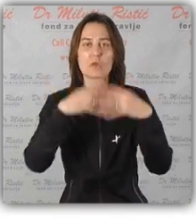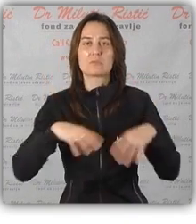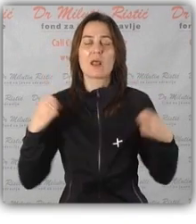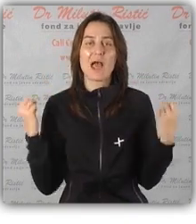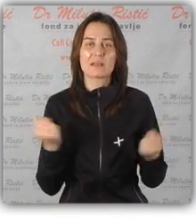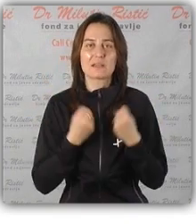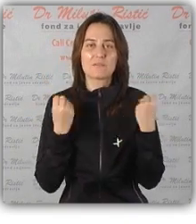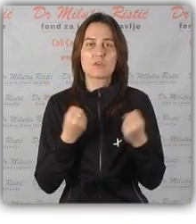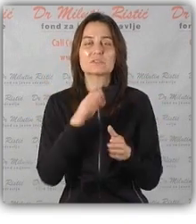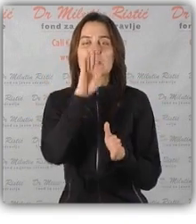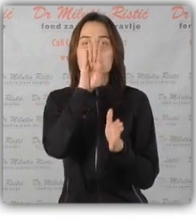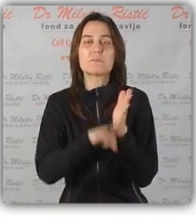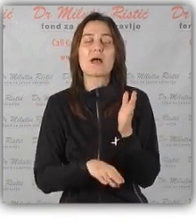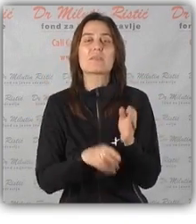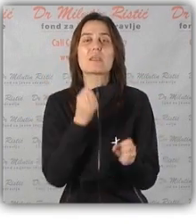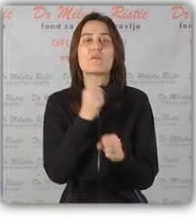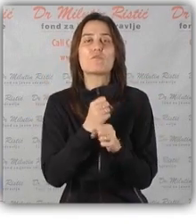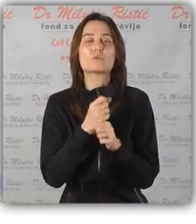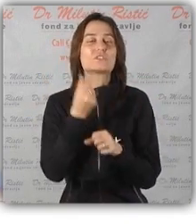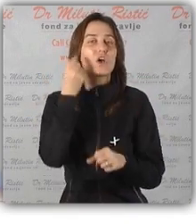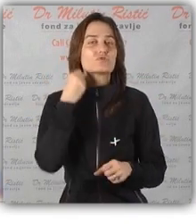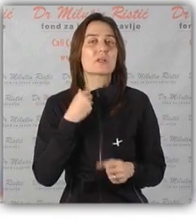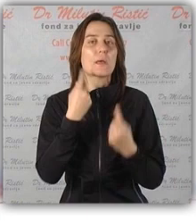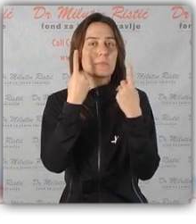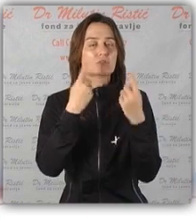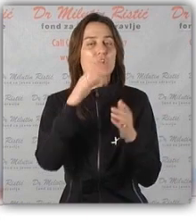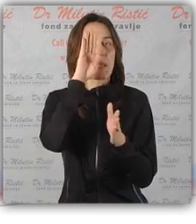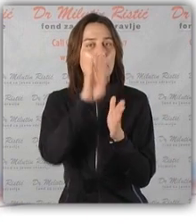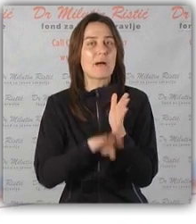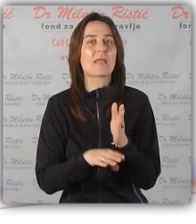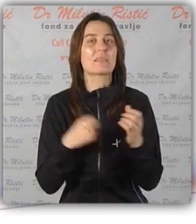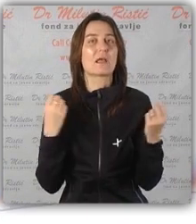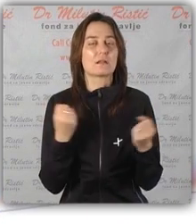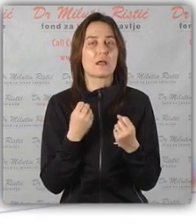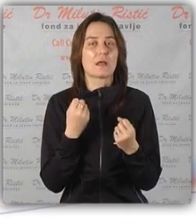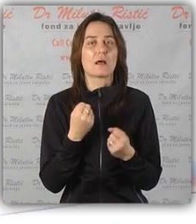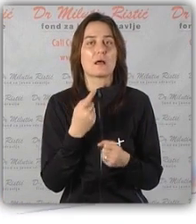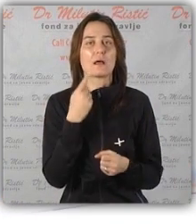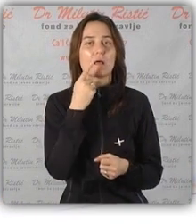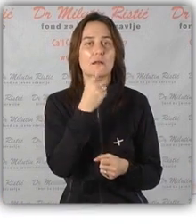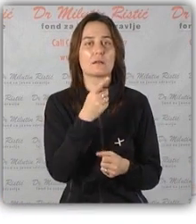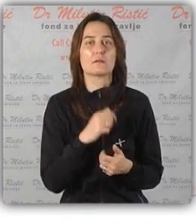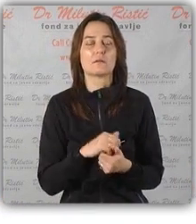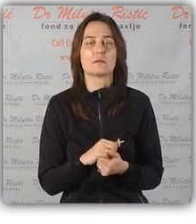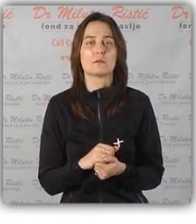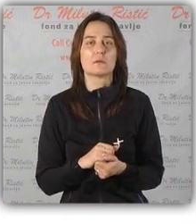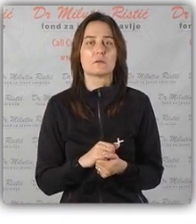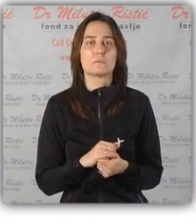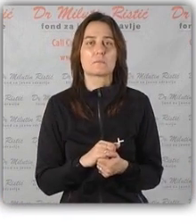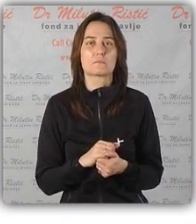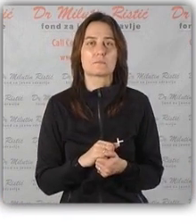smislu psihomotorne aktivnosti. Kod smanjene funkcije žlezde postoji smanjena